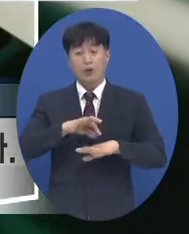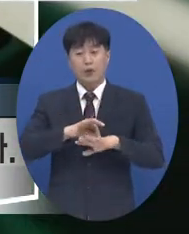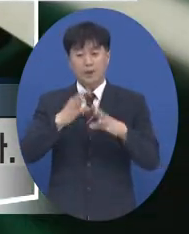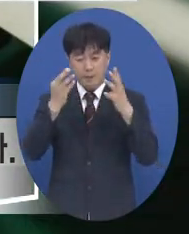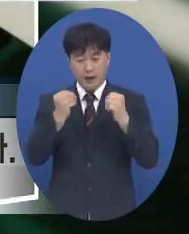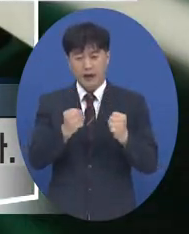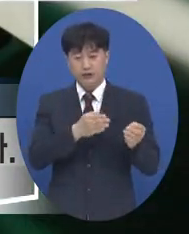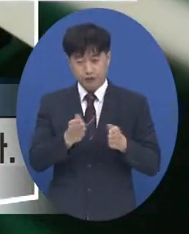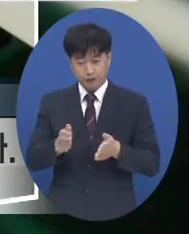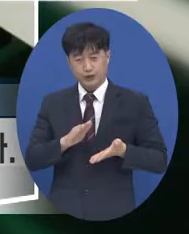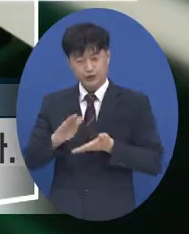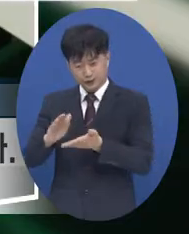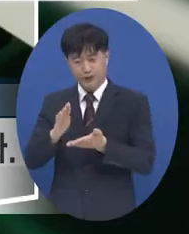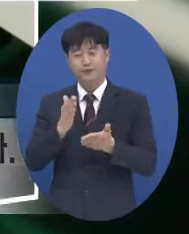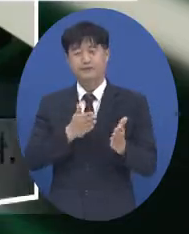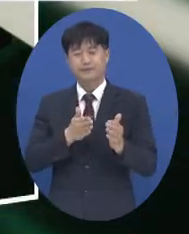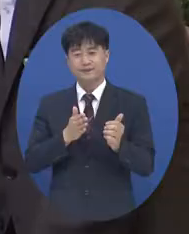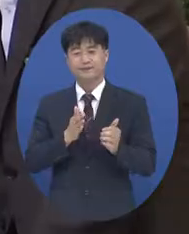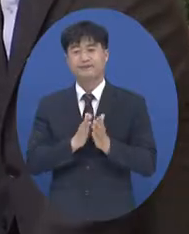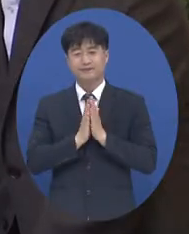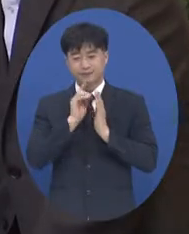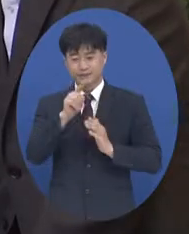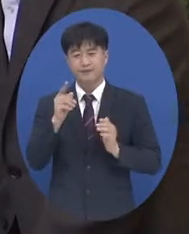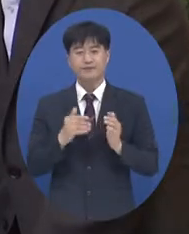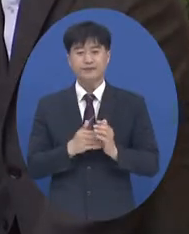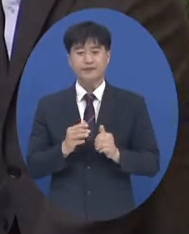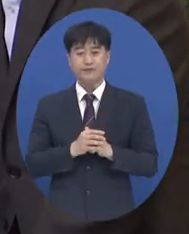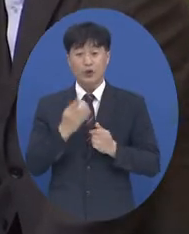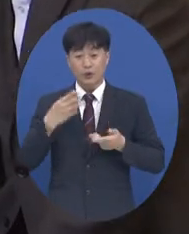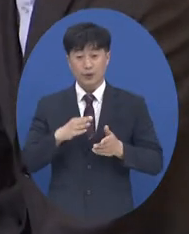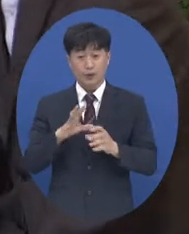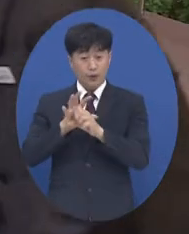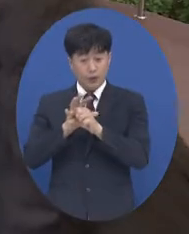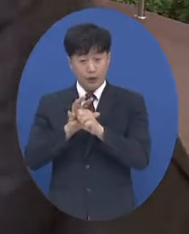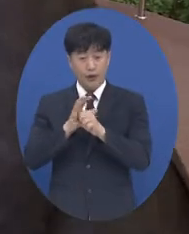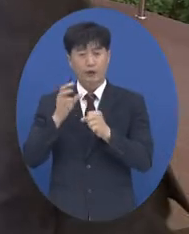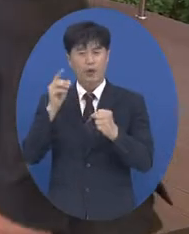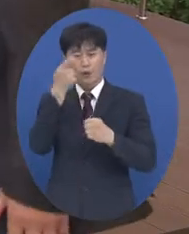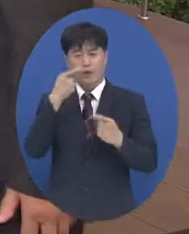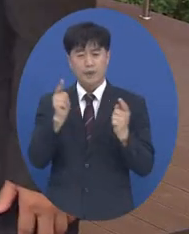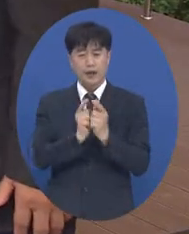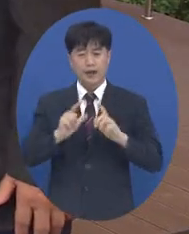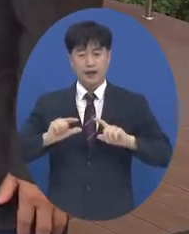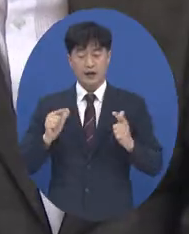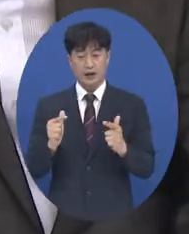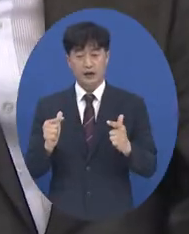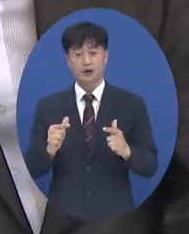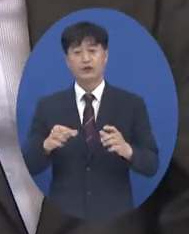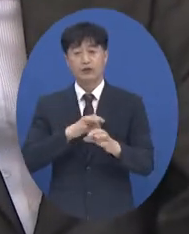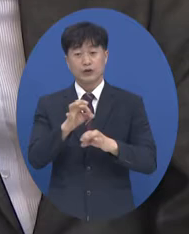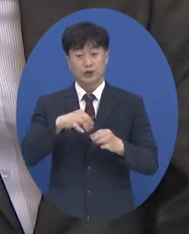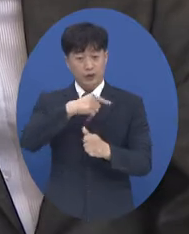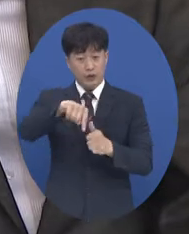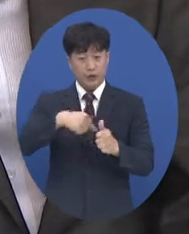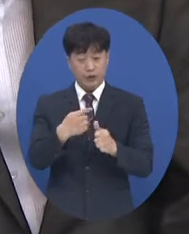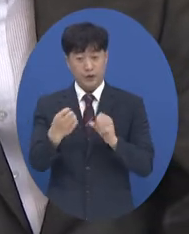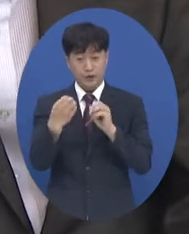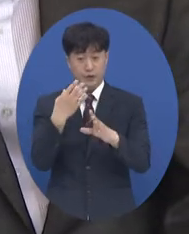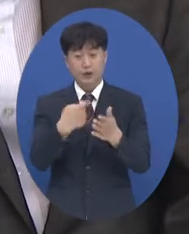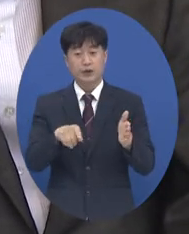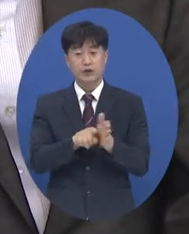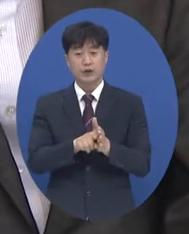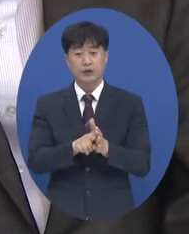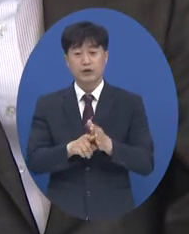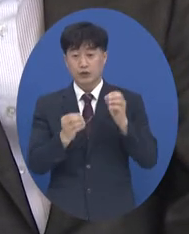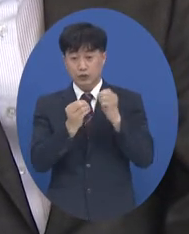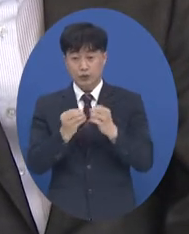신선한 고기 많이 제공해드리겠습니다. 경기도는 코로나19와 비대면 경제 환경에 대응하기 위해 전통시장 온라인